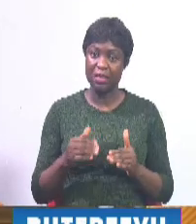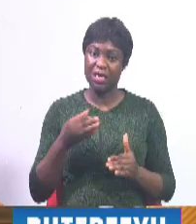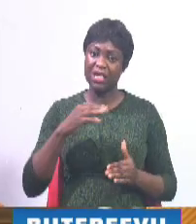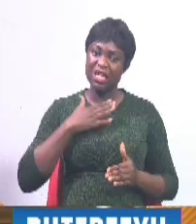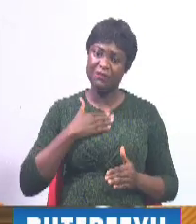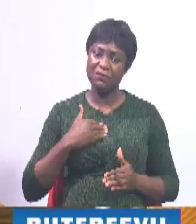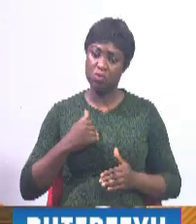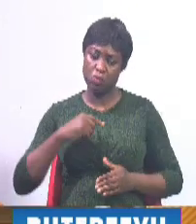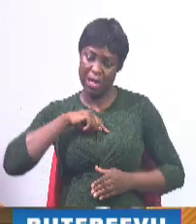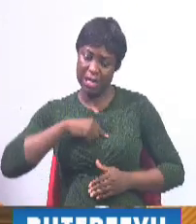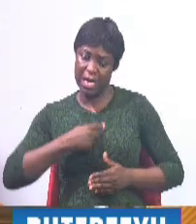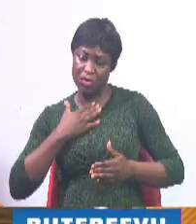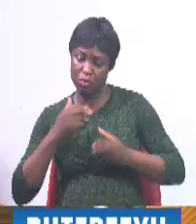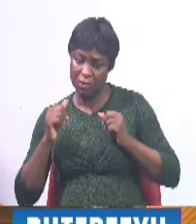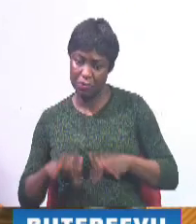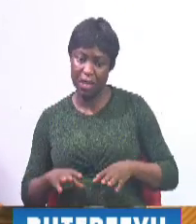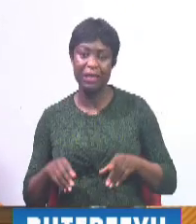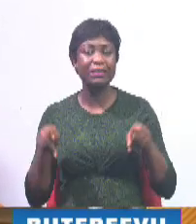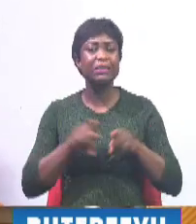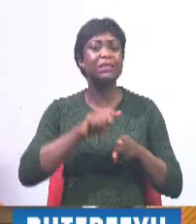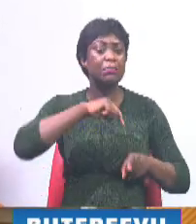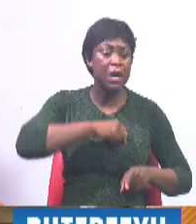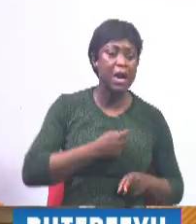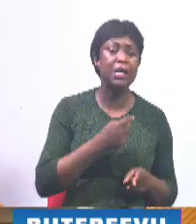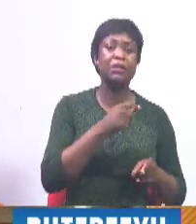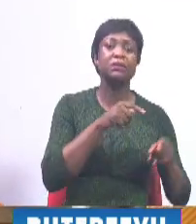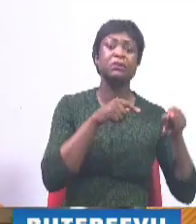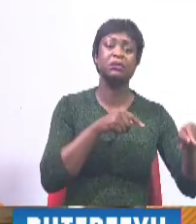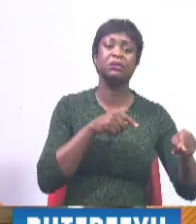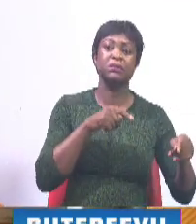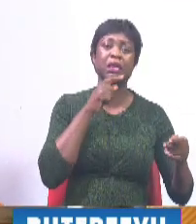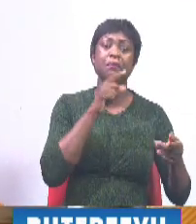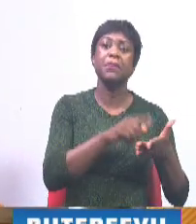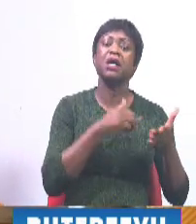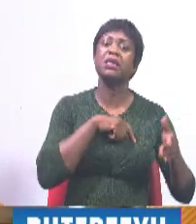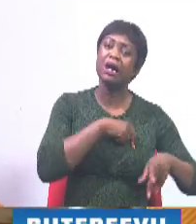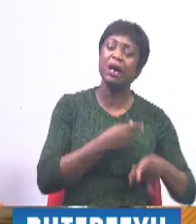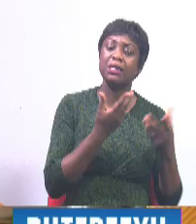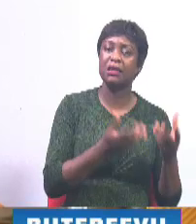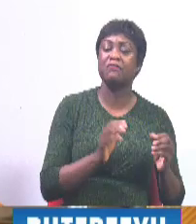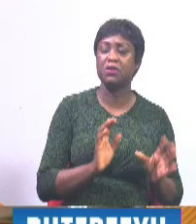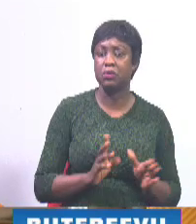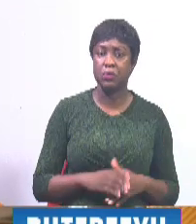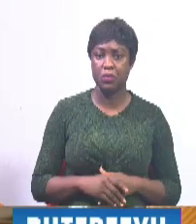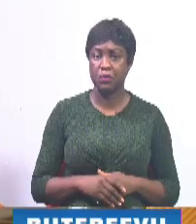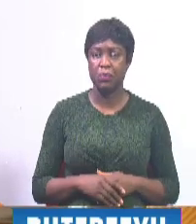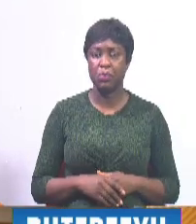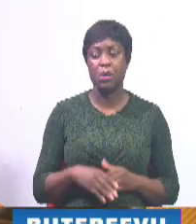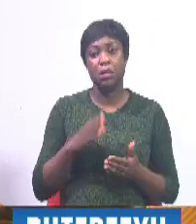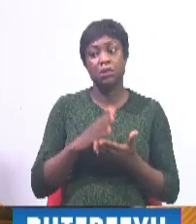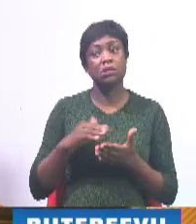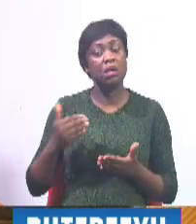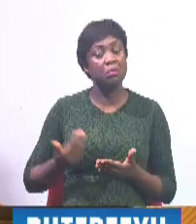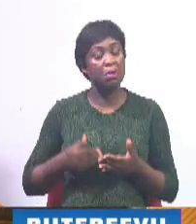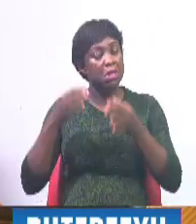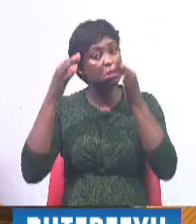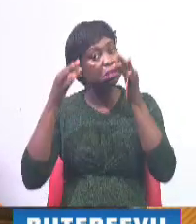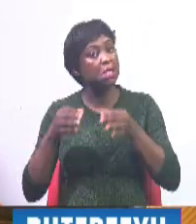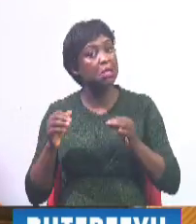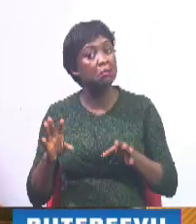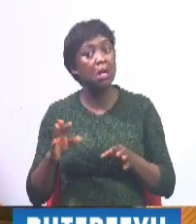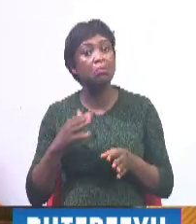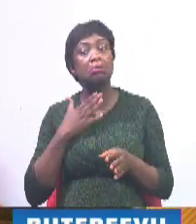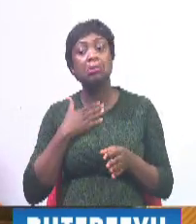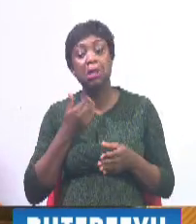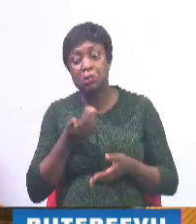ki bakinkole. Kola ekyo ky'olaba nga kye kisaanidde. Abakyala abamu tebasobola kwesalirawo n'olwekyo ku muwendo gw'abaana